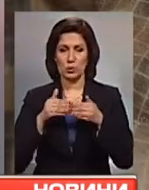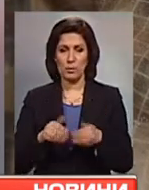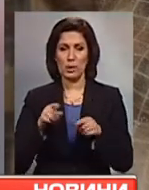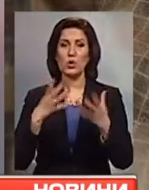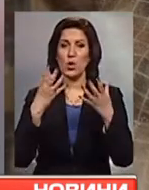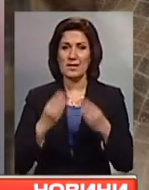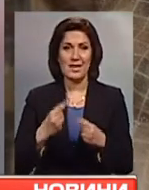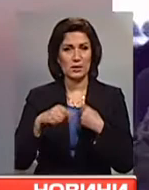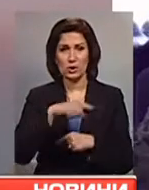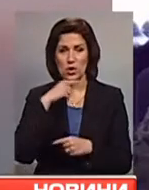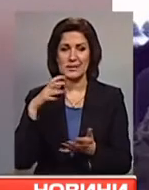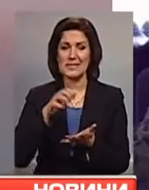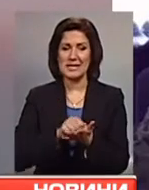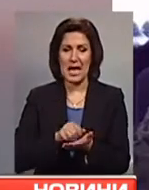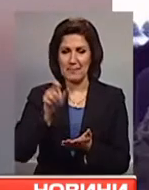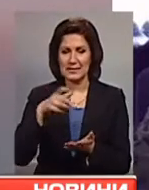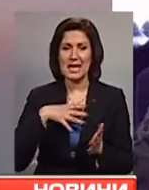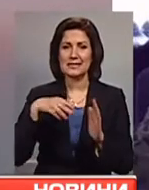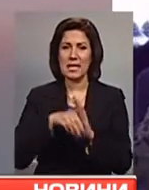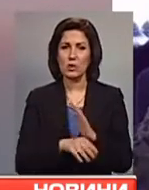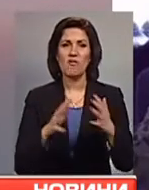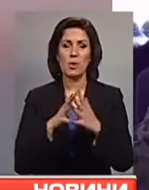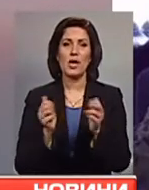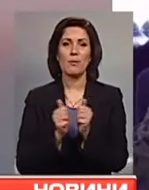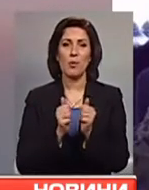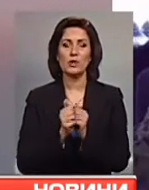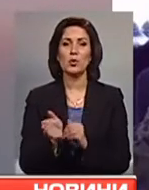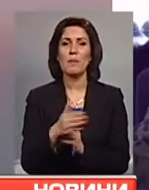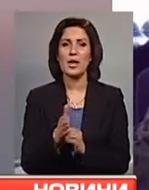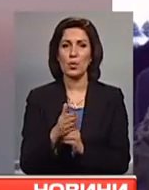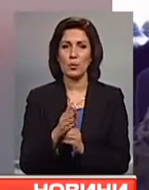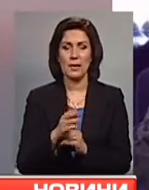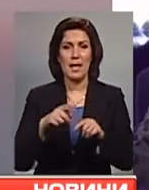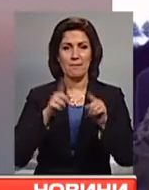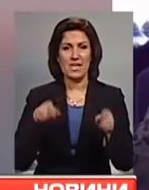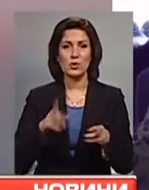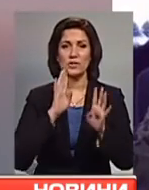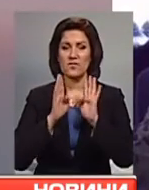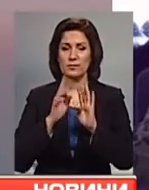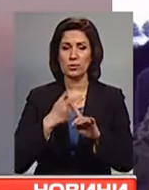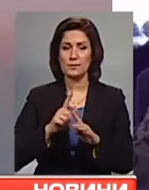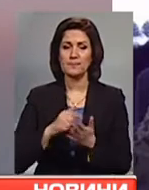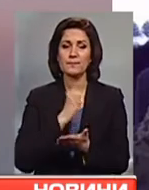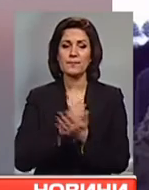ж дня інший російський найманець загинув у боях поблизу Маріуполя. На сторінці у Фейсбуку це